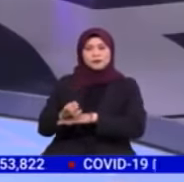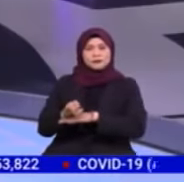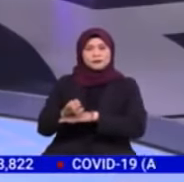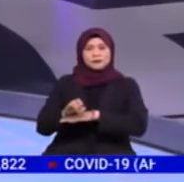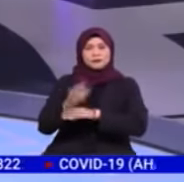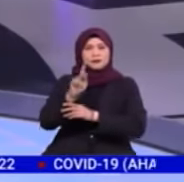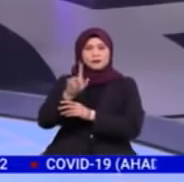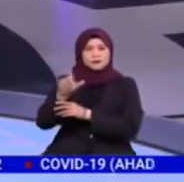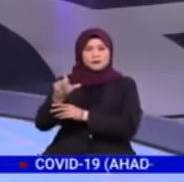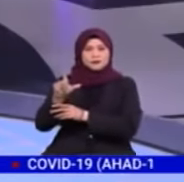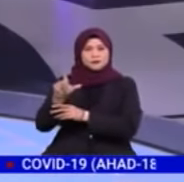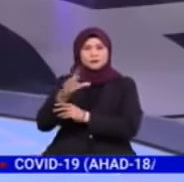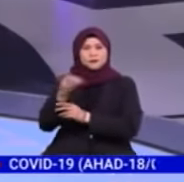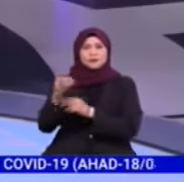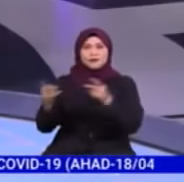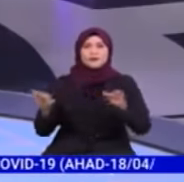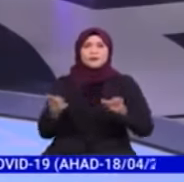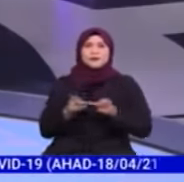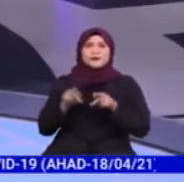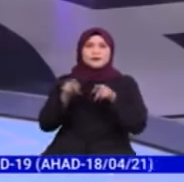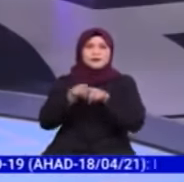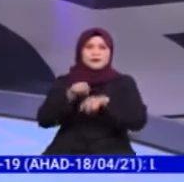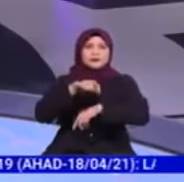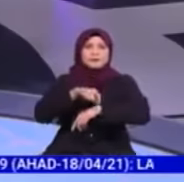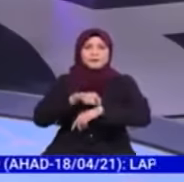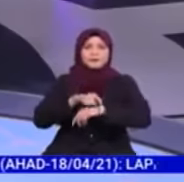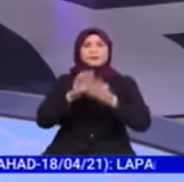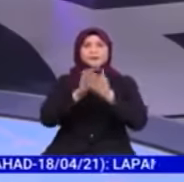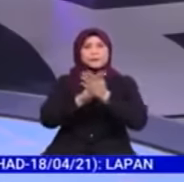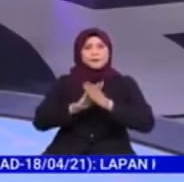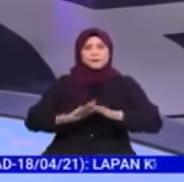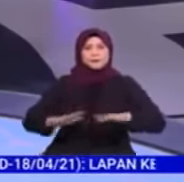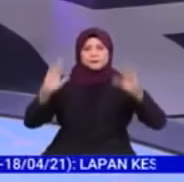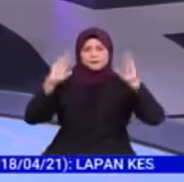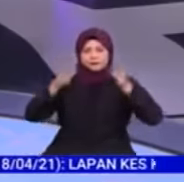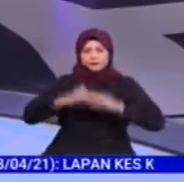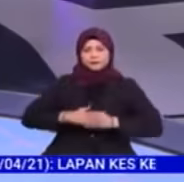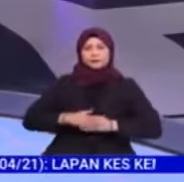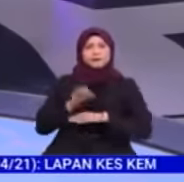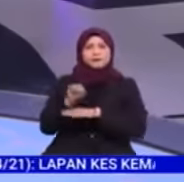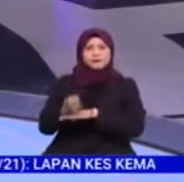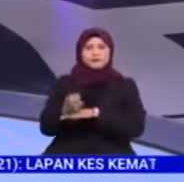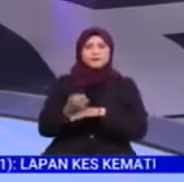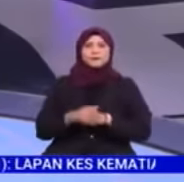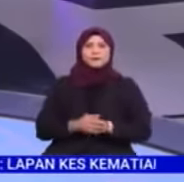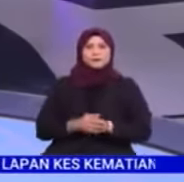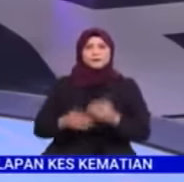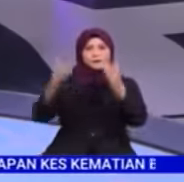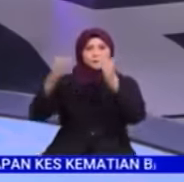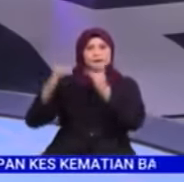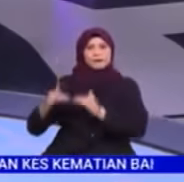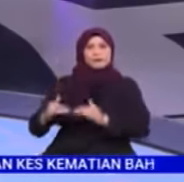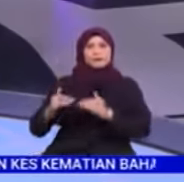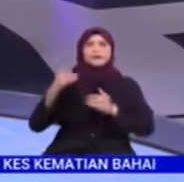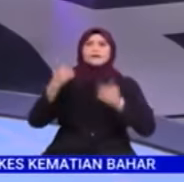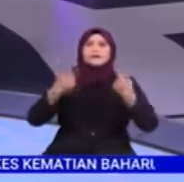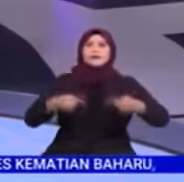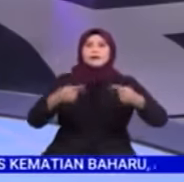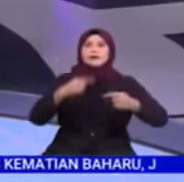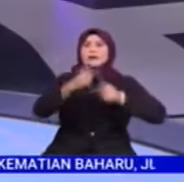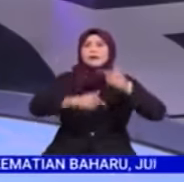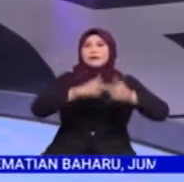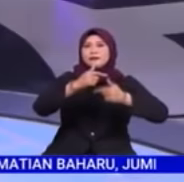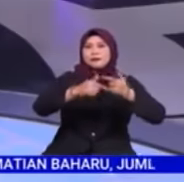Kuala Lumpur dan kawasan-kawasan yang sewaktu dengannya Selamat menunaikan salat fardu shop kita beralih ke saingan nya Liga